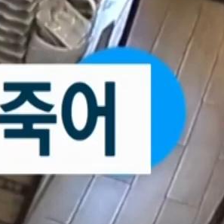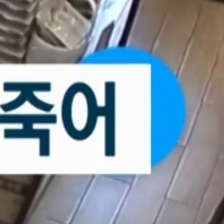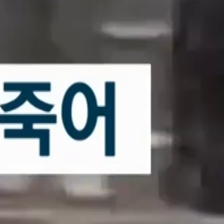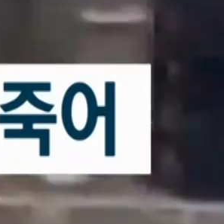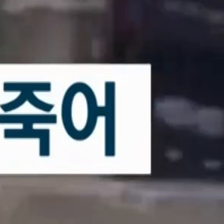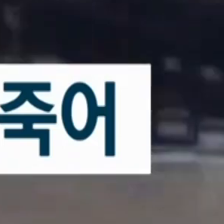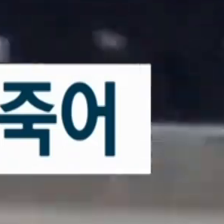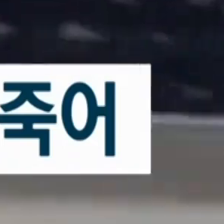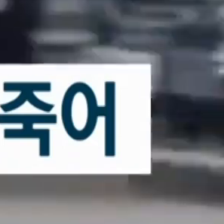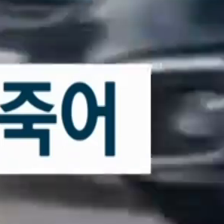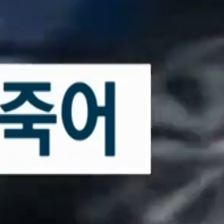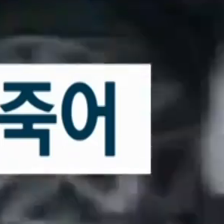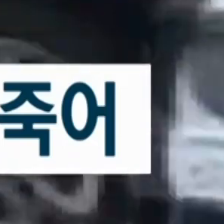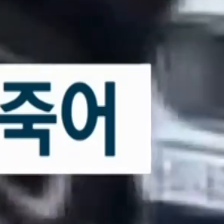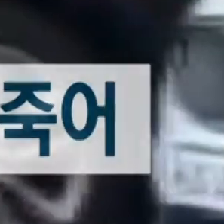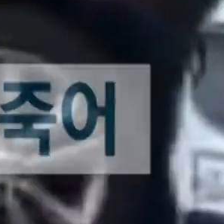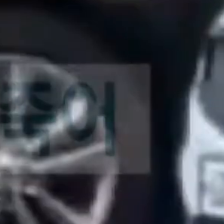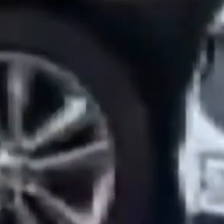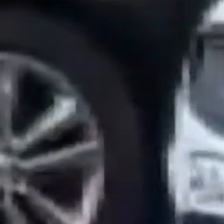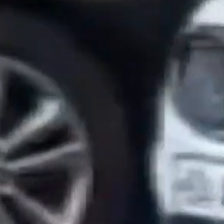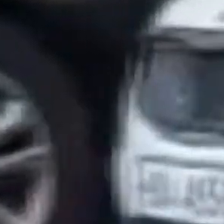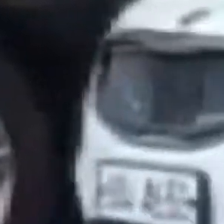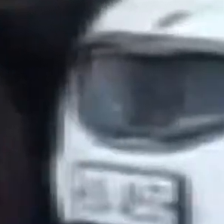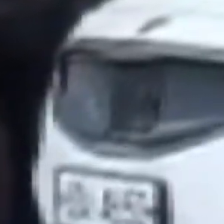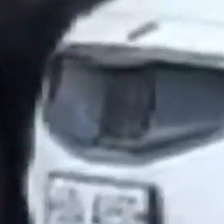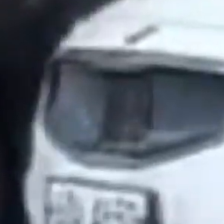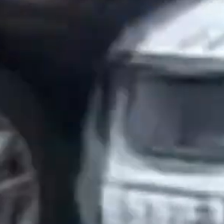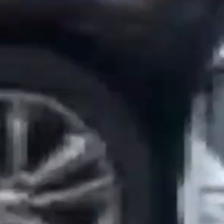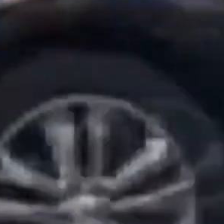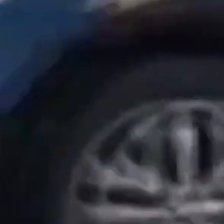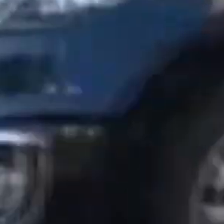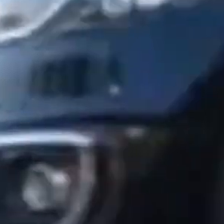막던 소형견 견주 역시 부상을 입었습니다.